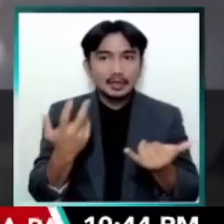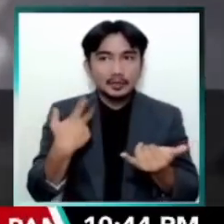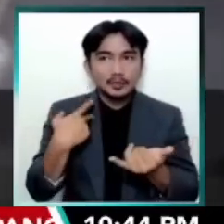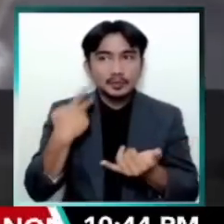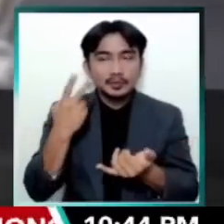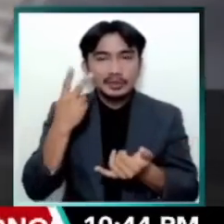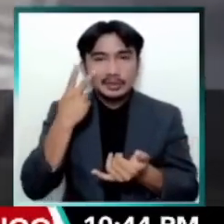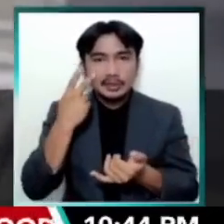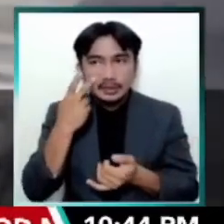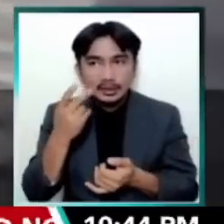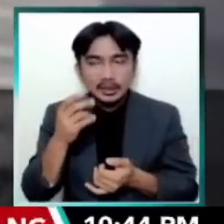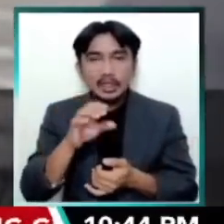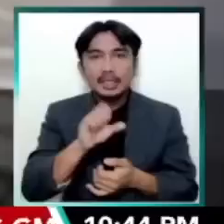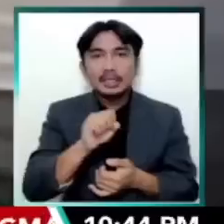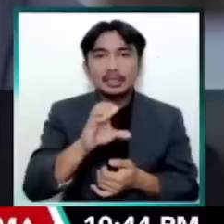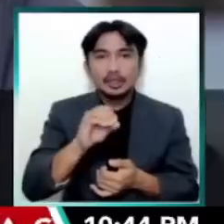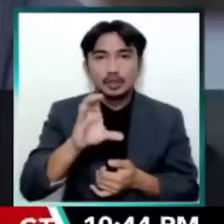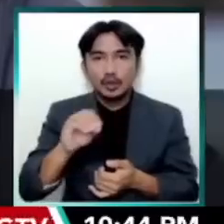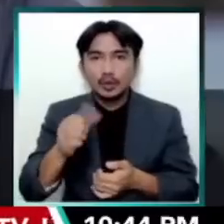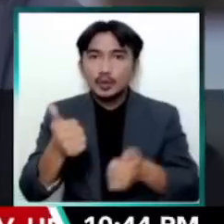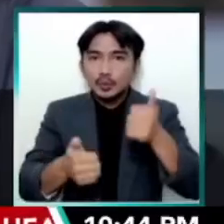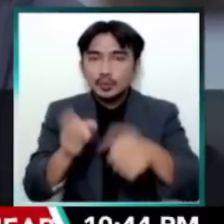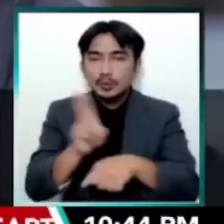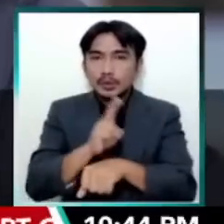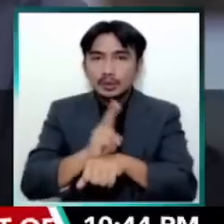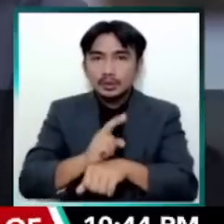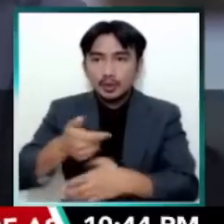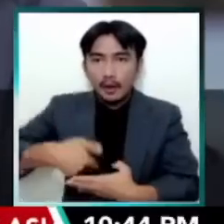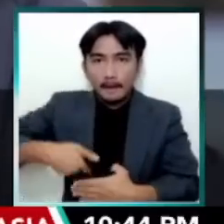alin dyan ang baril na ginamit niya. Ayaw niya talagang